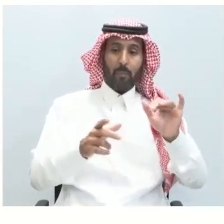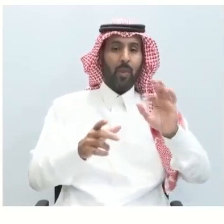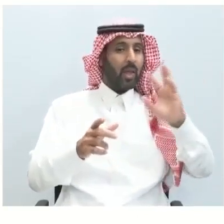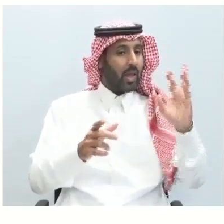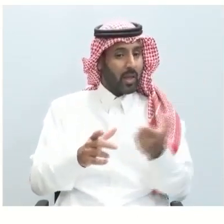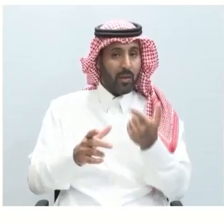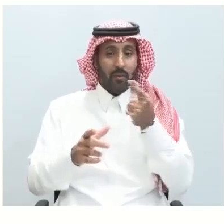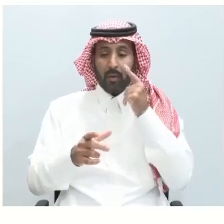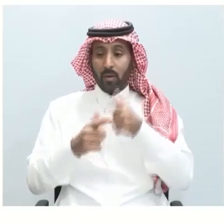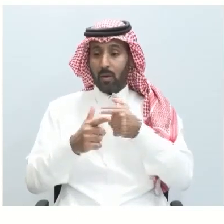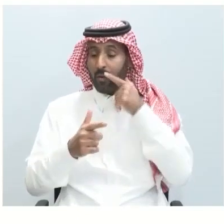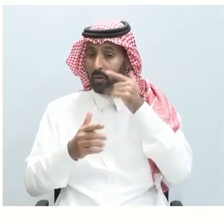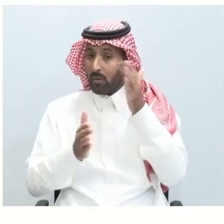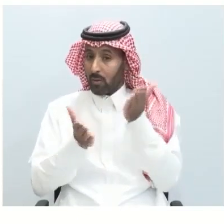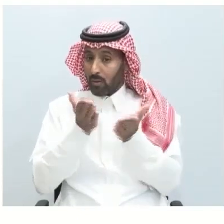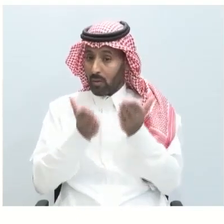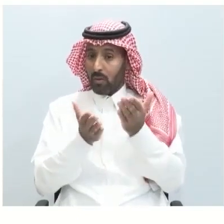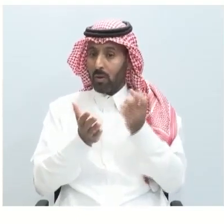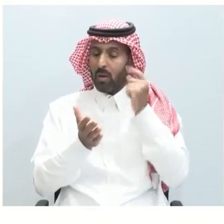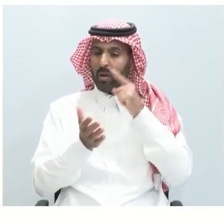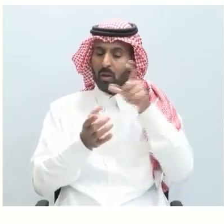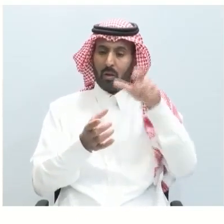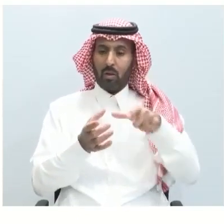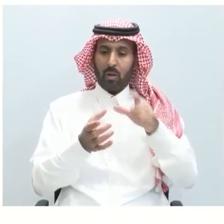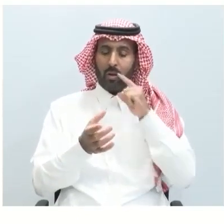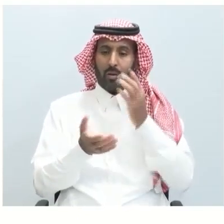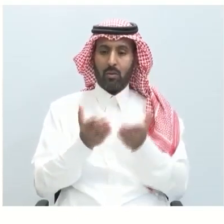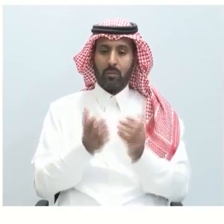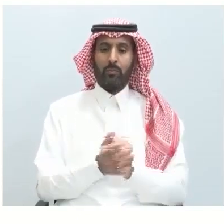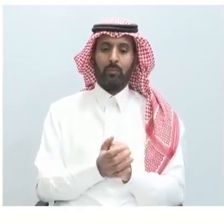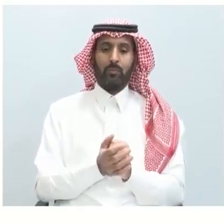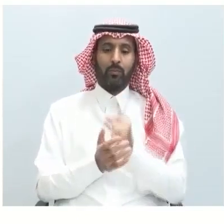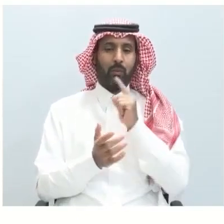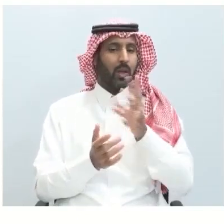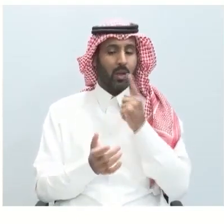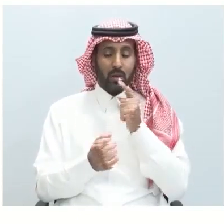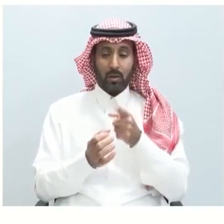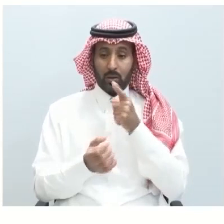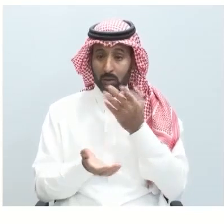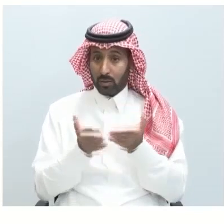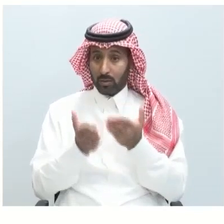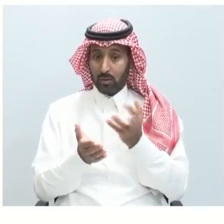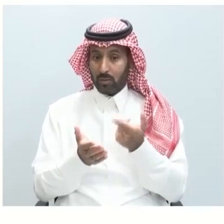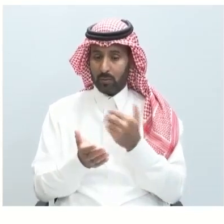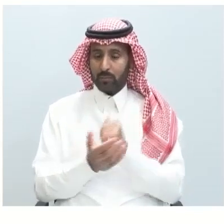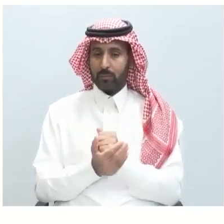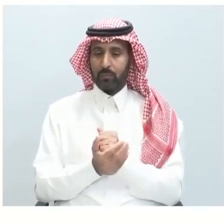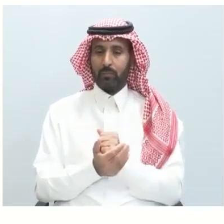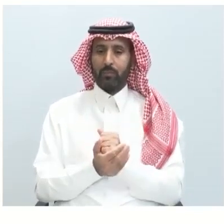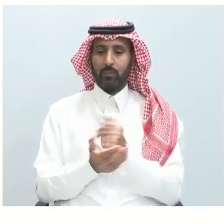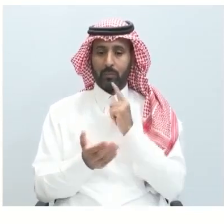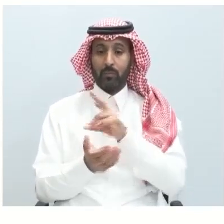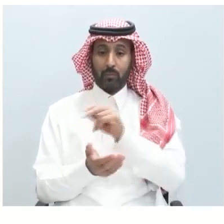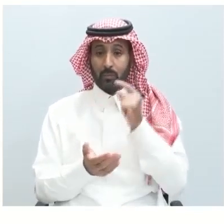كيف سيكون هناك حاله اتزان او كيف س نضع هنا حاله اتزان كيف سنطبق الاتزان هنا